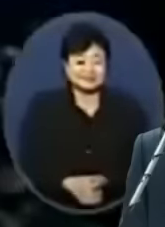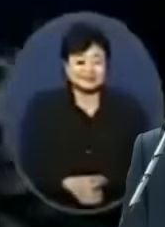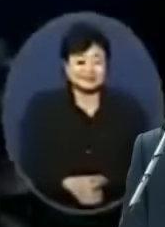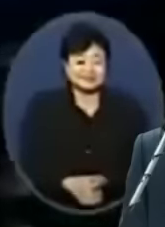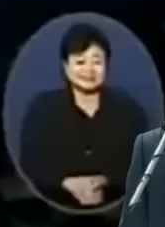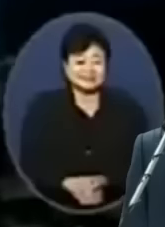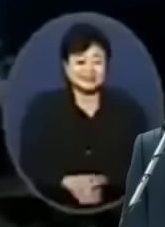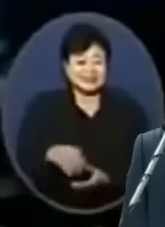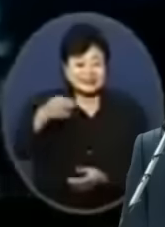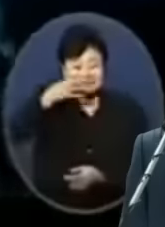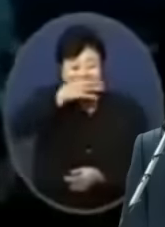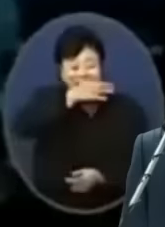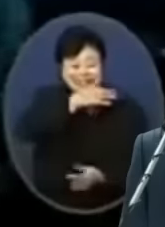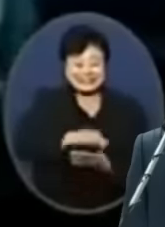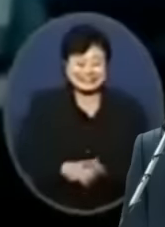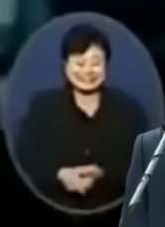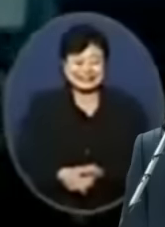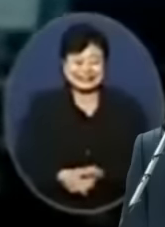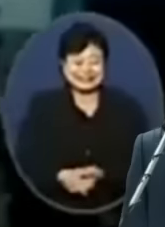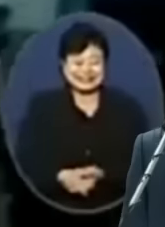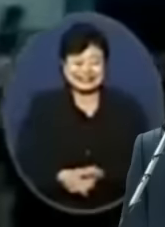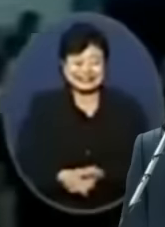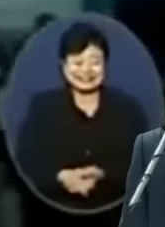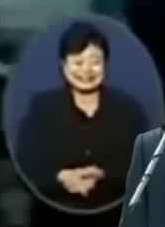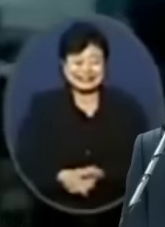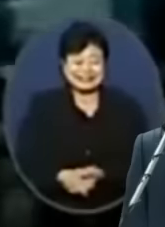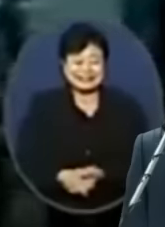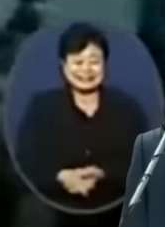신바람 나지 않습니까? 보십시오.